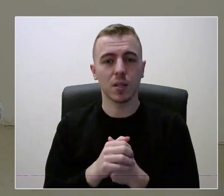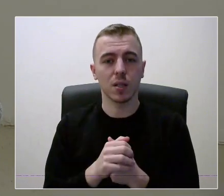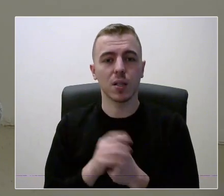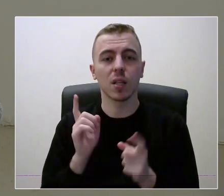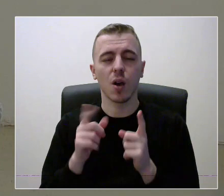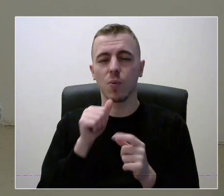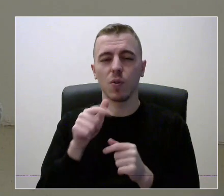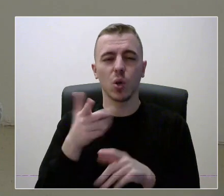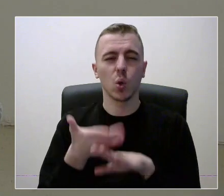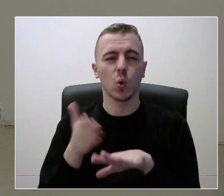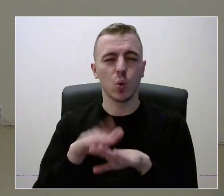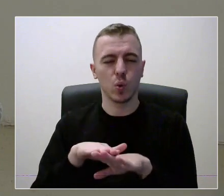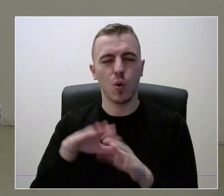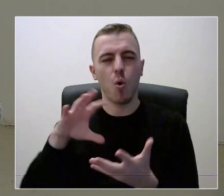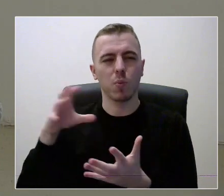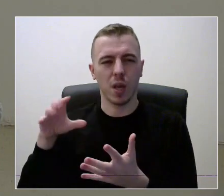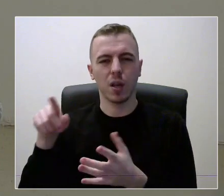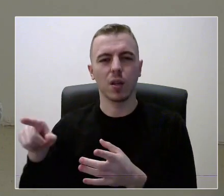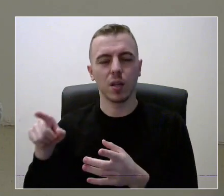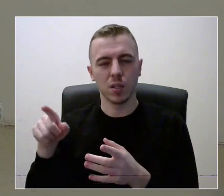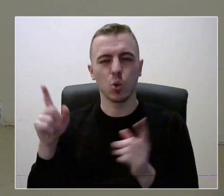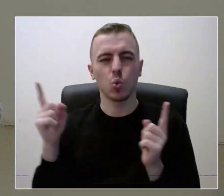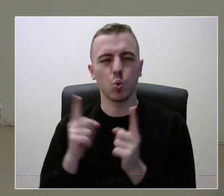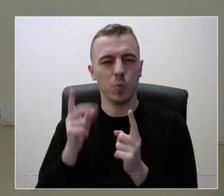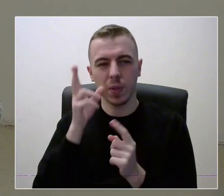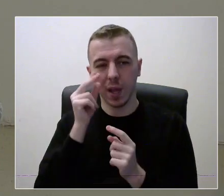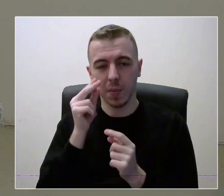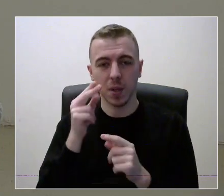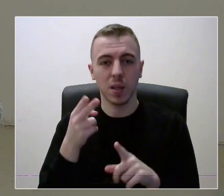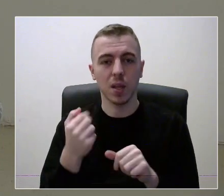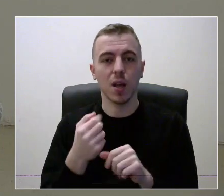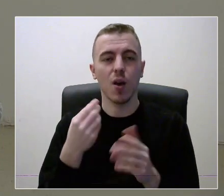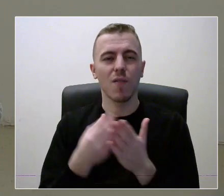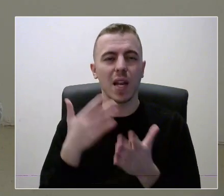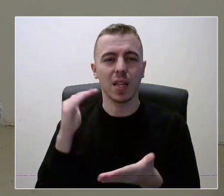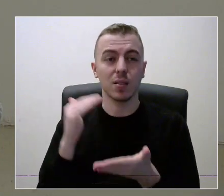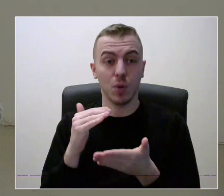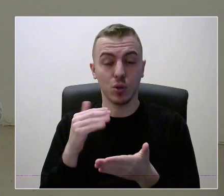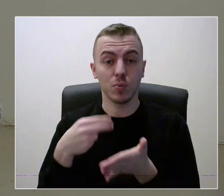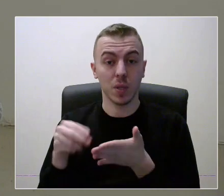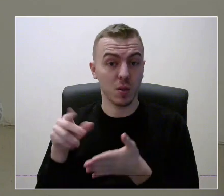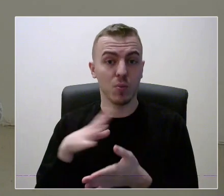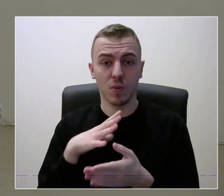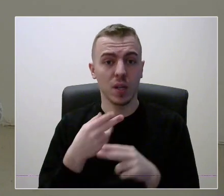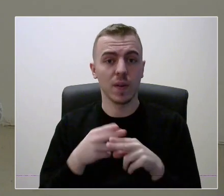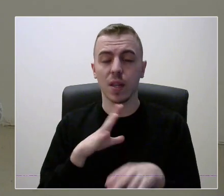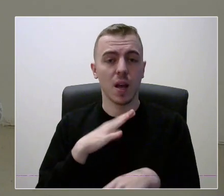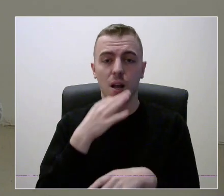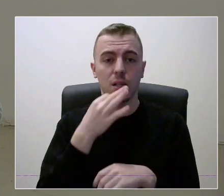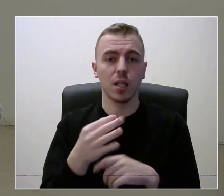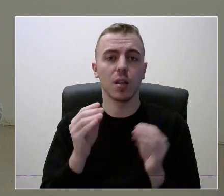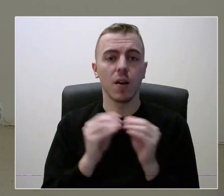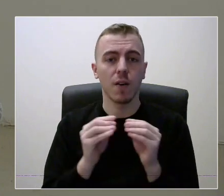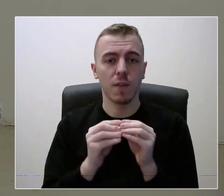yra objektas, labai trumpi terminai, o yra mažos vertės pirkimas, ir taip yra buvę. Tai negalima sakyti, kad tie pat, tos